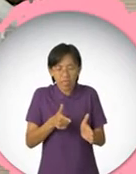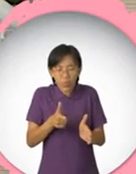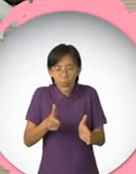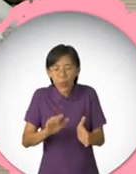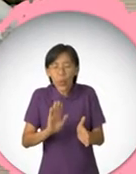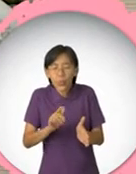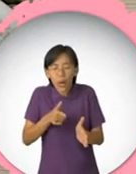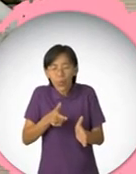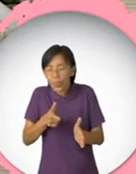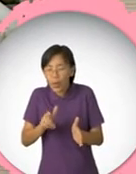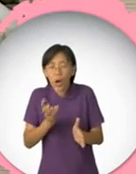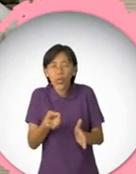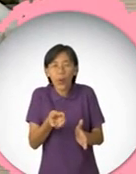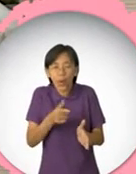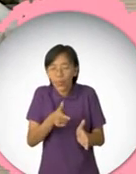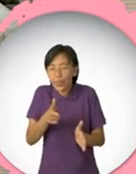จะชื้นมาก